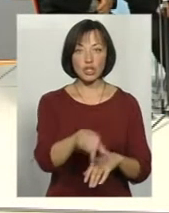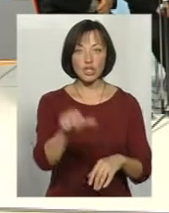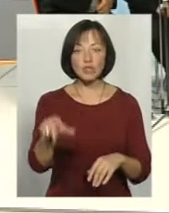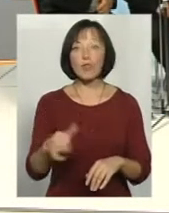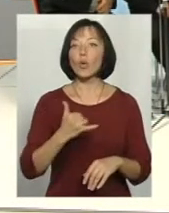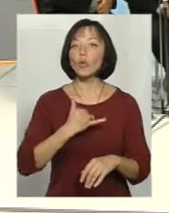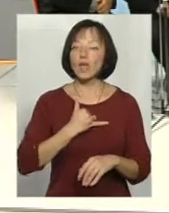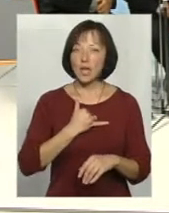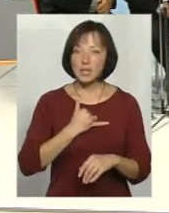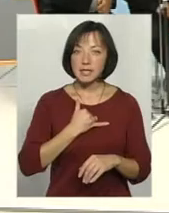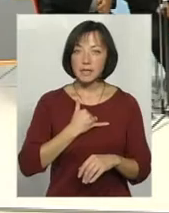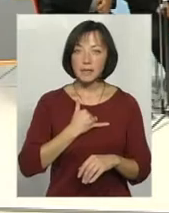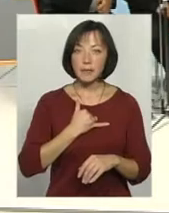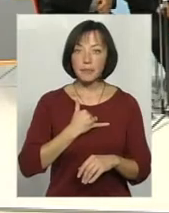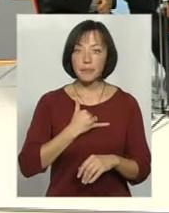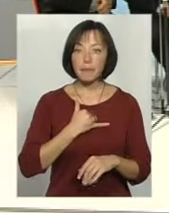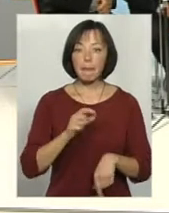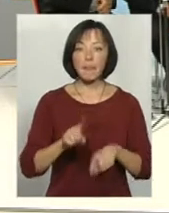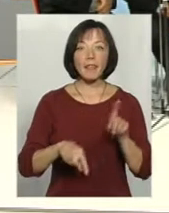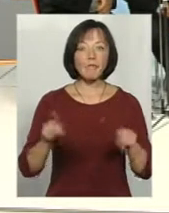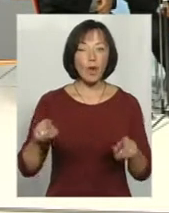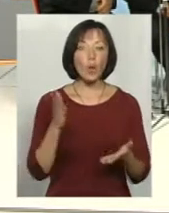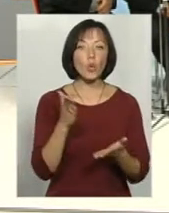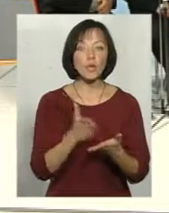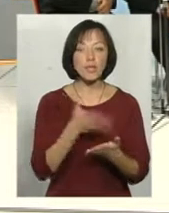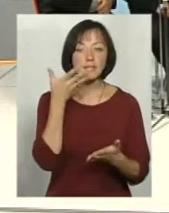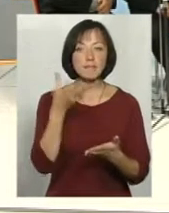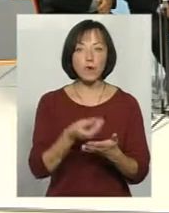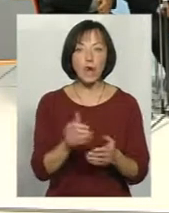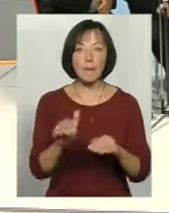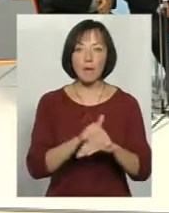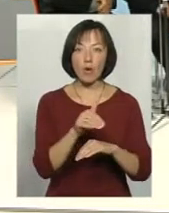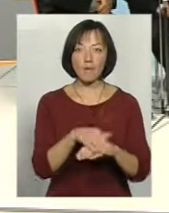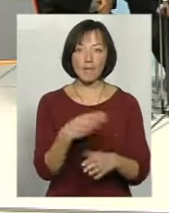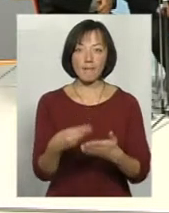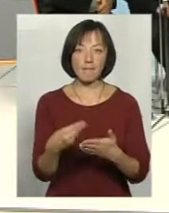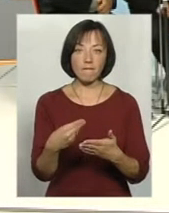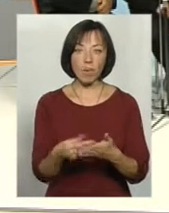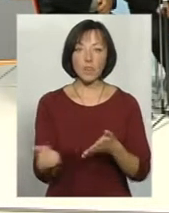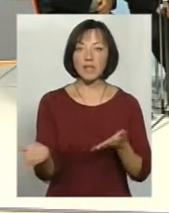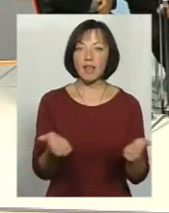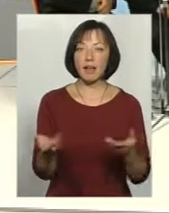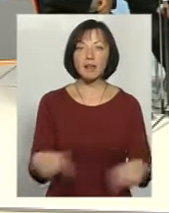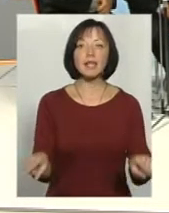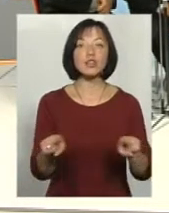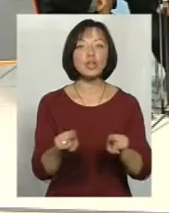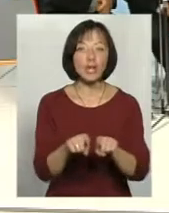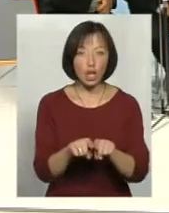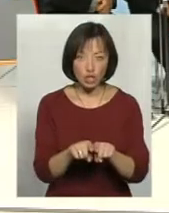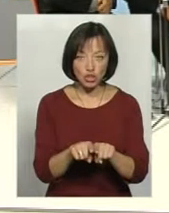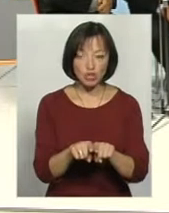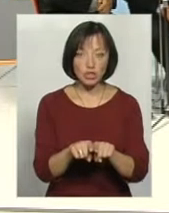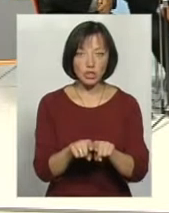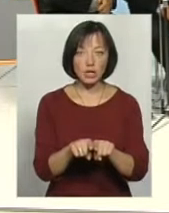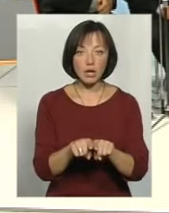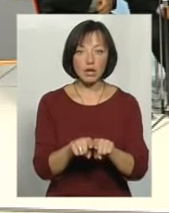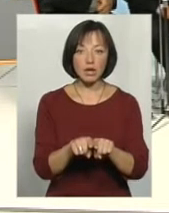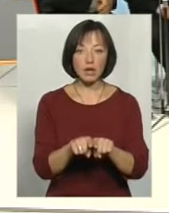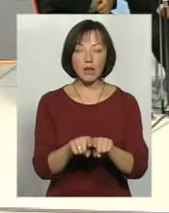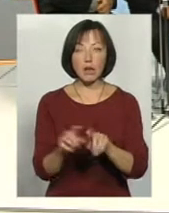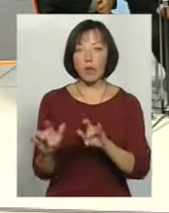нас в декого з них є свої благодійні фонди, які теж